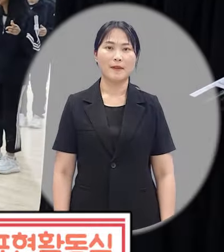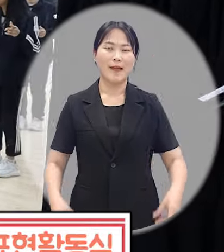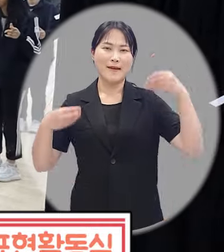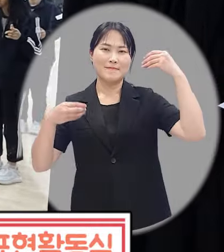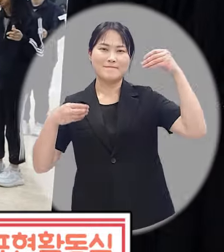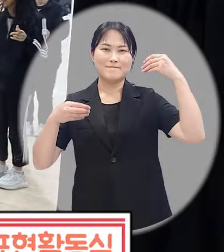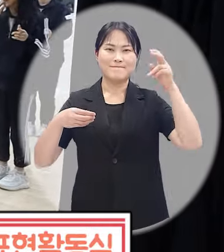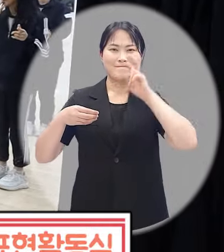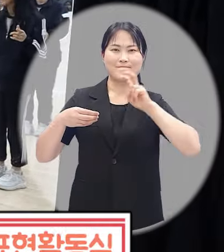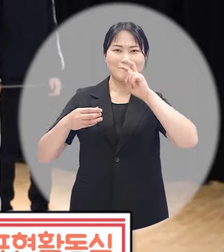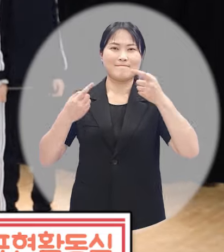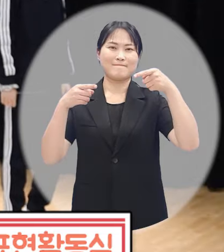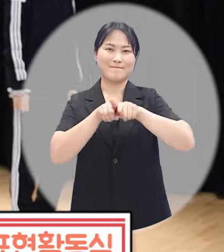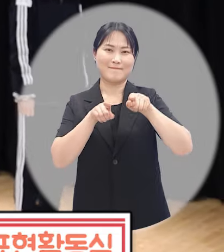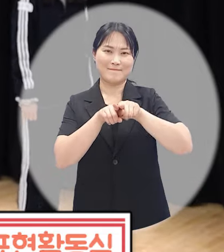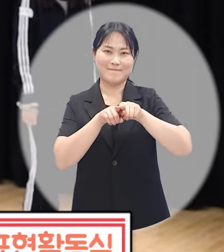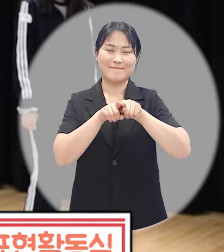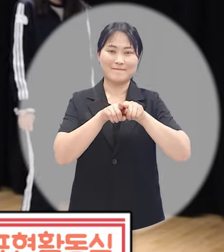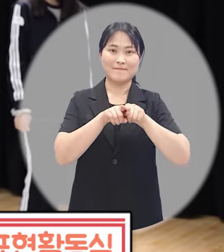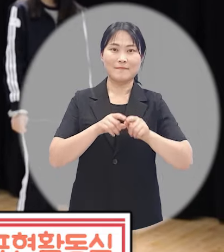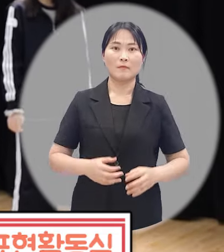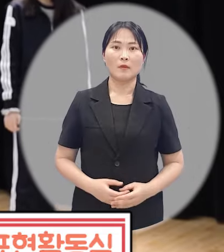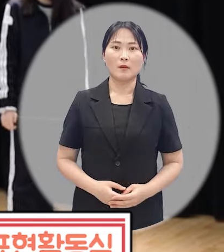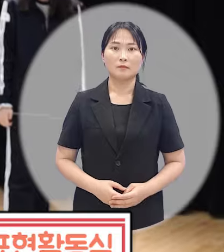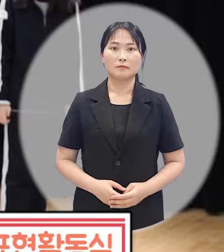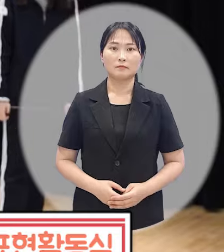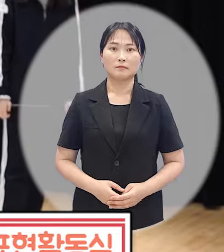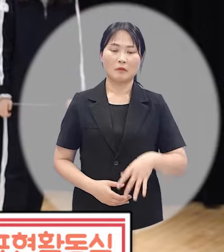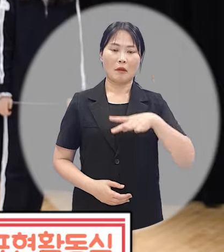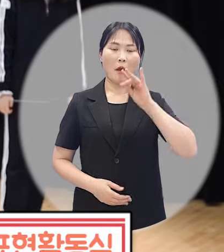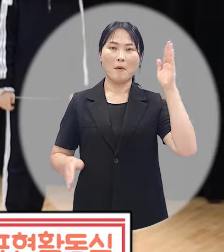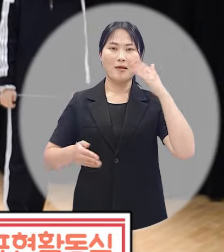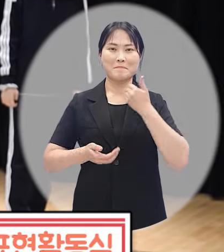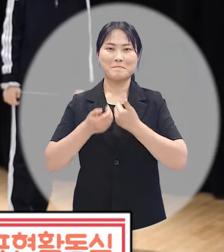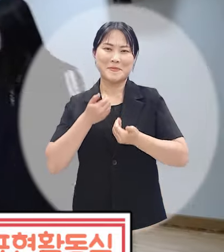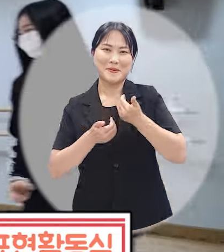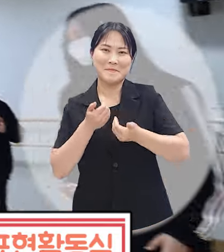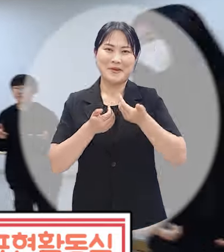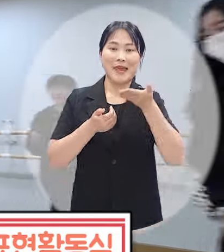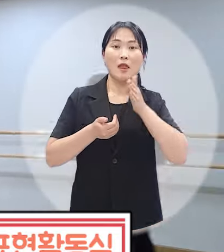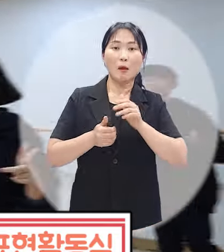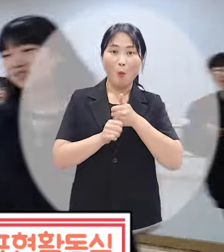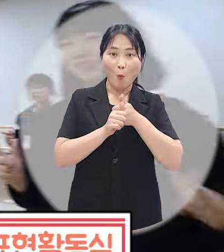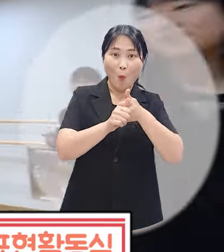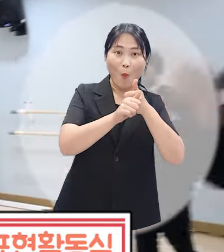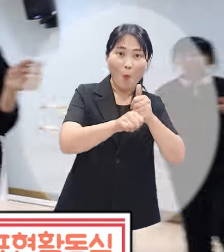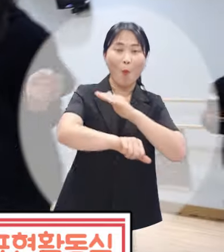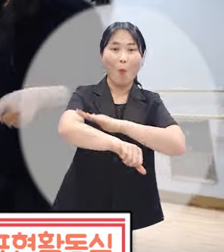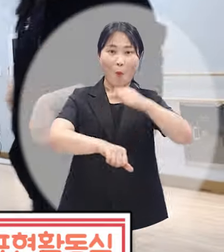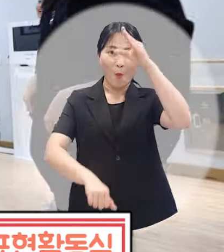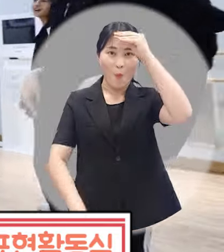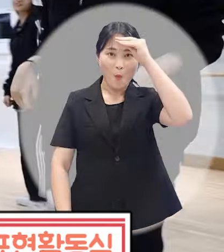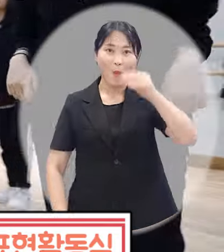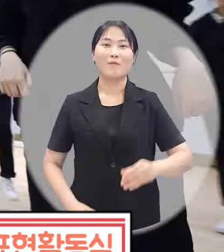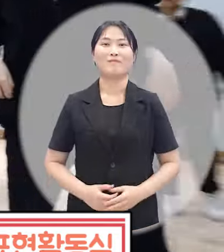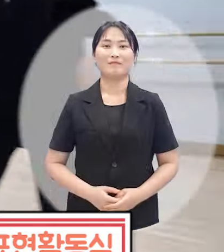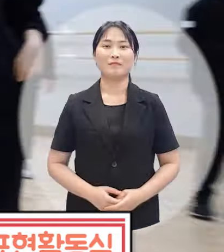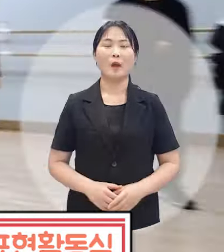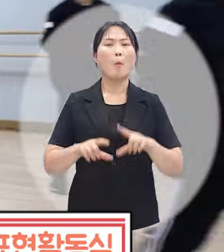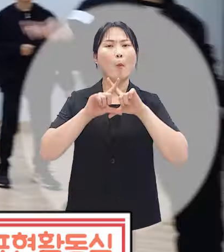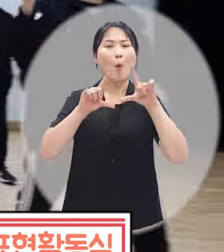함께 뮤지컬 수업도 진행되는데요. 학생들은 어색해하면서도 곧잘 따라하는 모습입니다. 이렇게 평소에